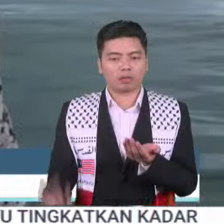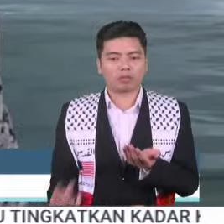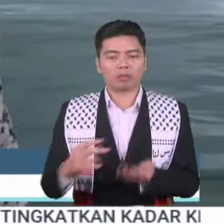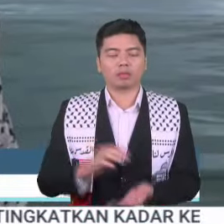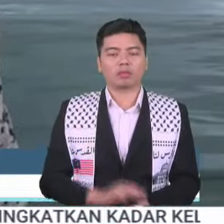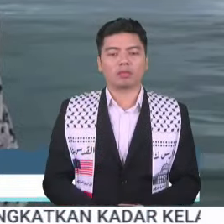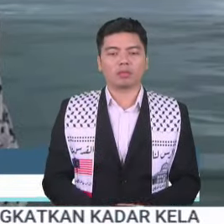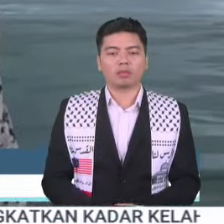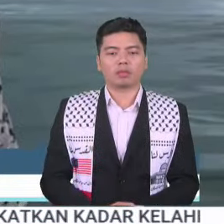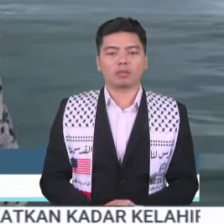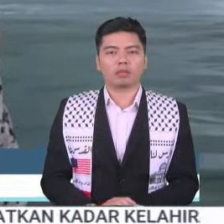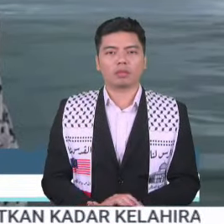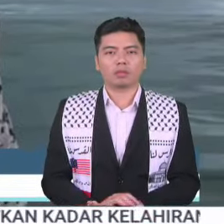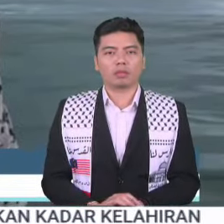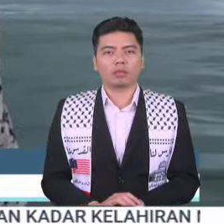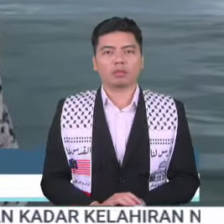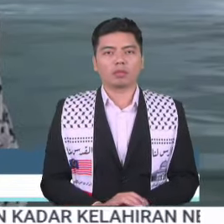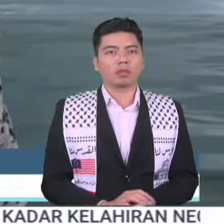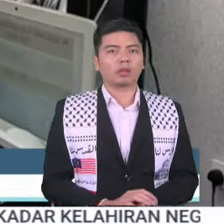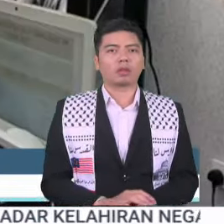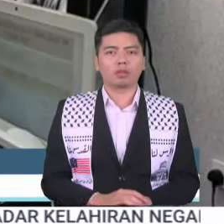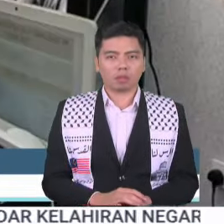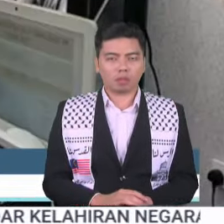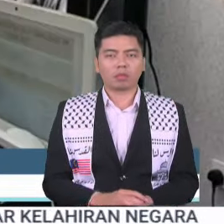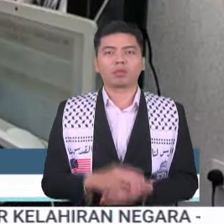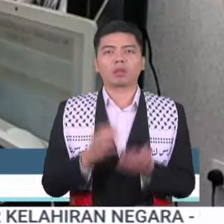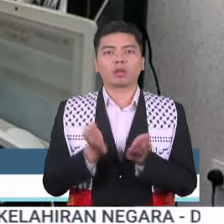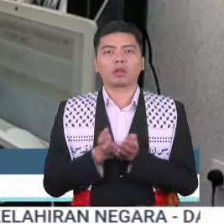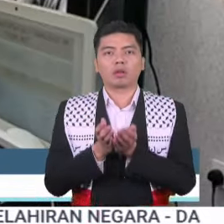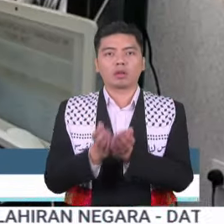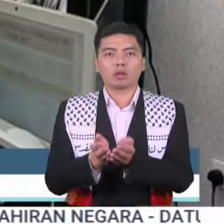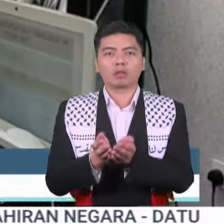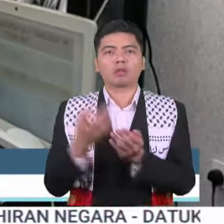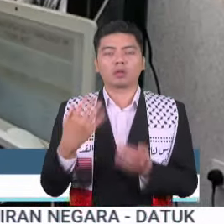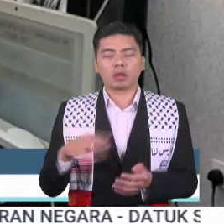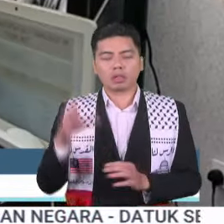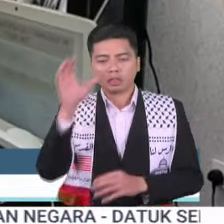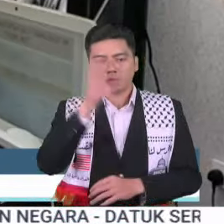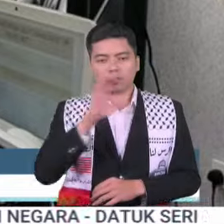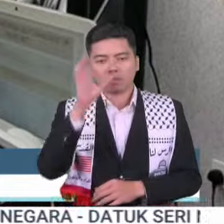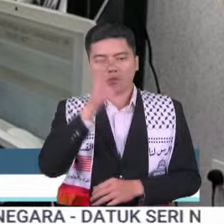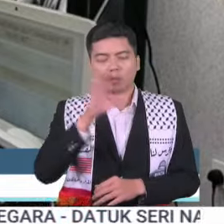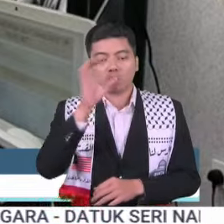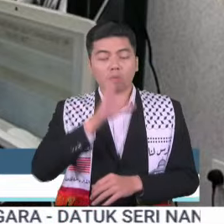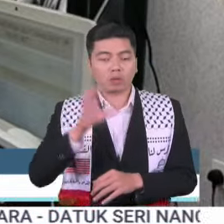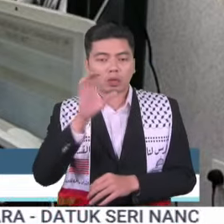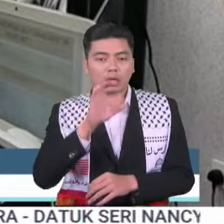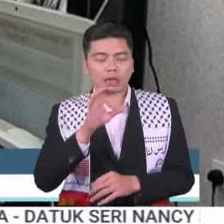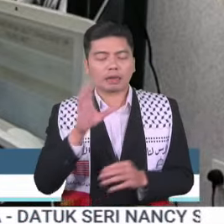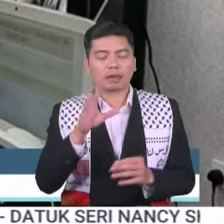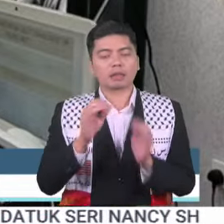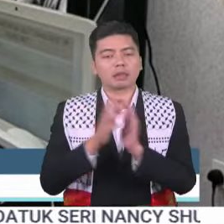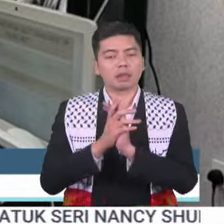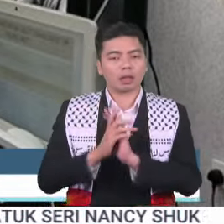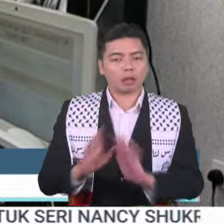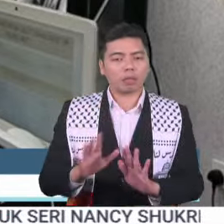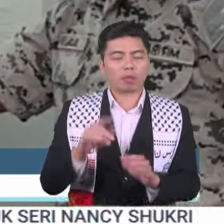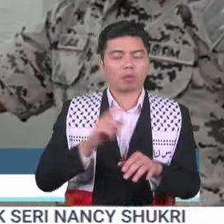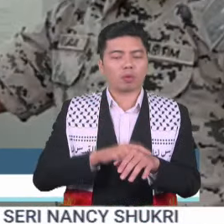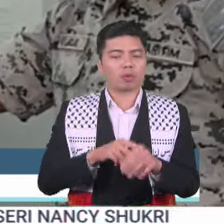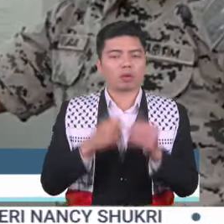ikan susulan itu Maritime Rescue subcenter Kuantan mengaktifkan operasi mencari dan menyelamat pada pukul